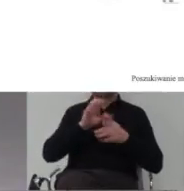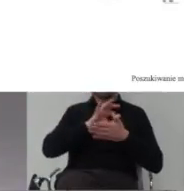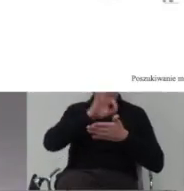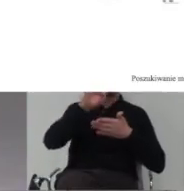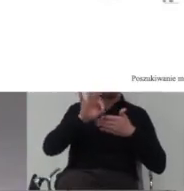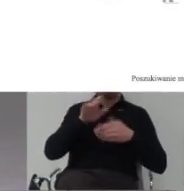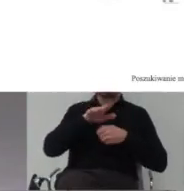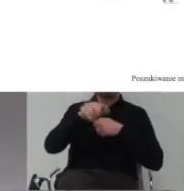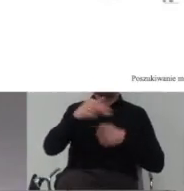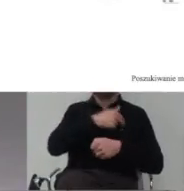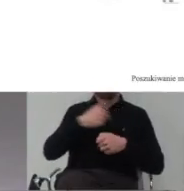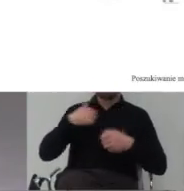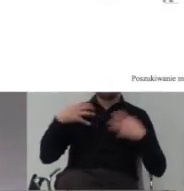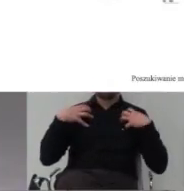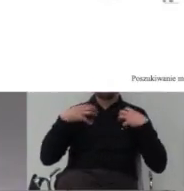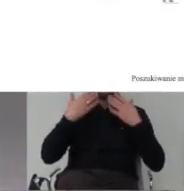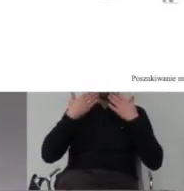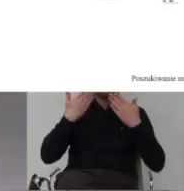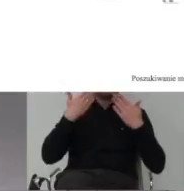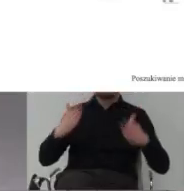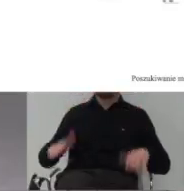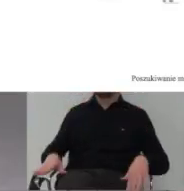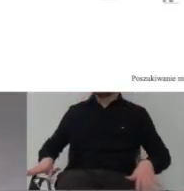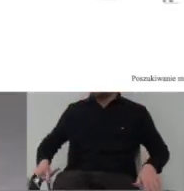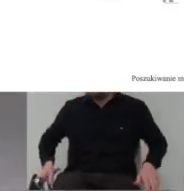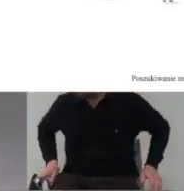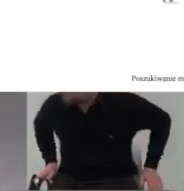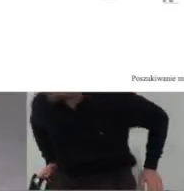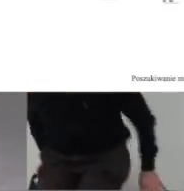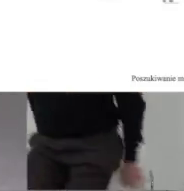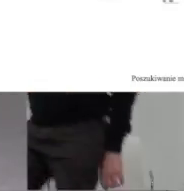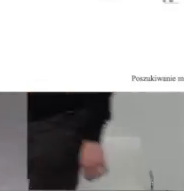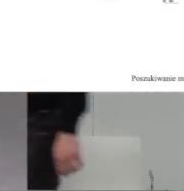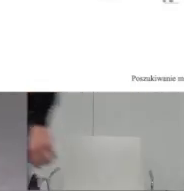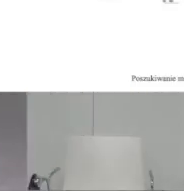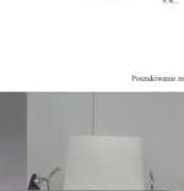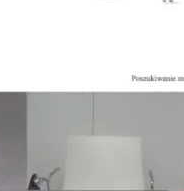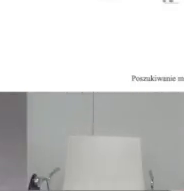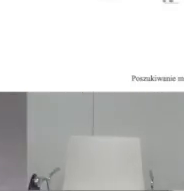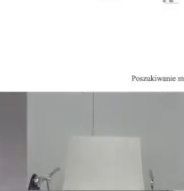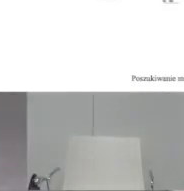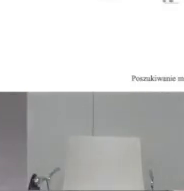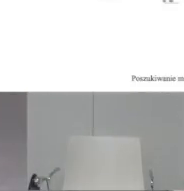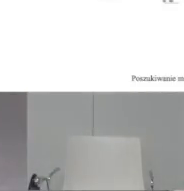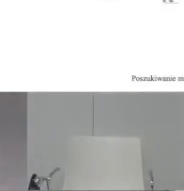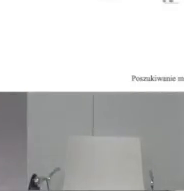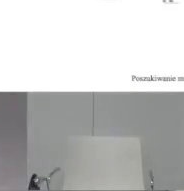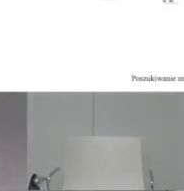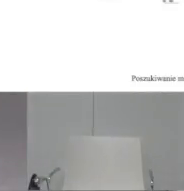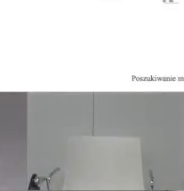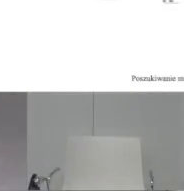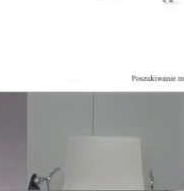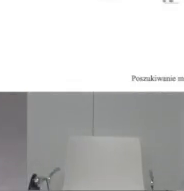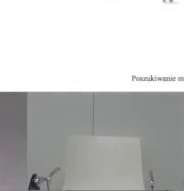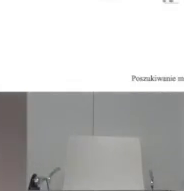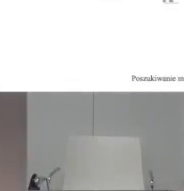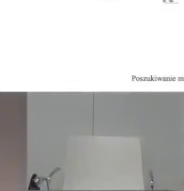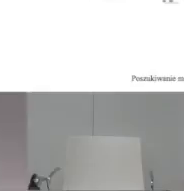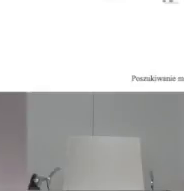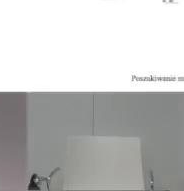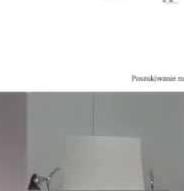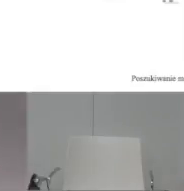tylko te zależności kształtują architekturę, ale także architektura kształtuje nasze życie. Dziękuję bardzo.